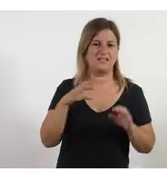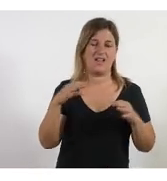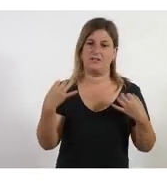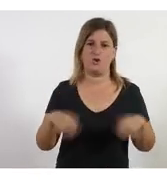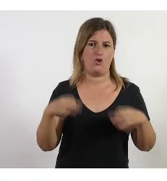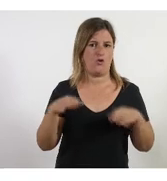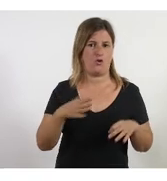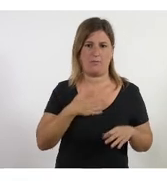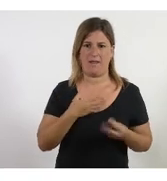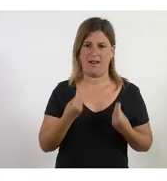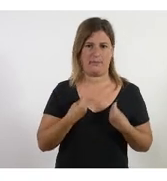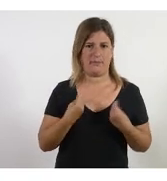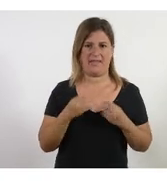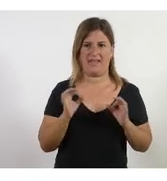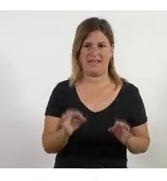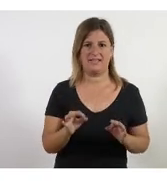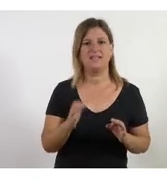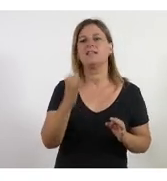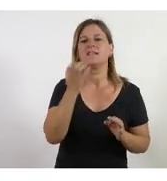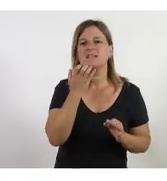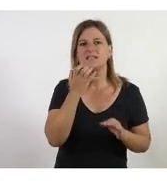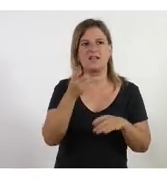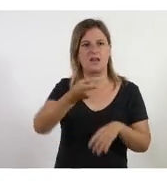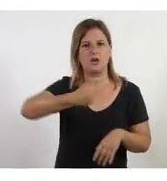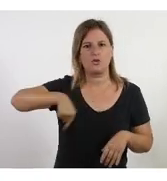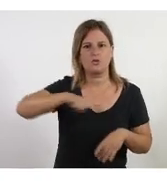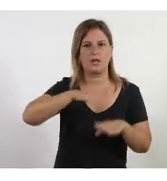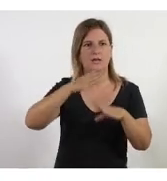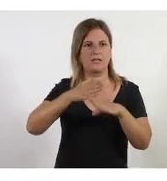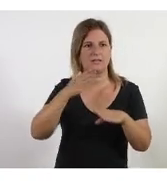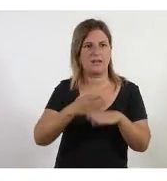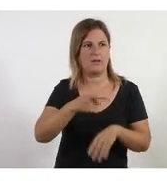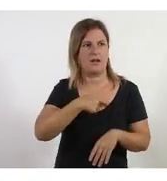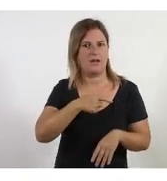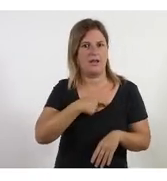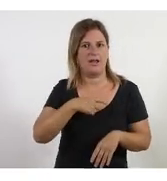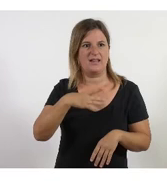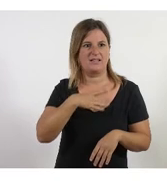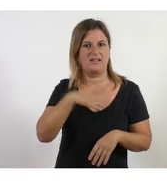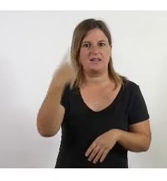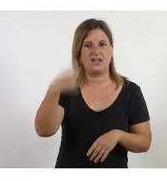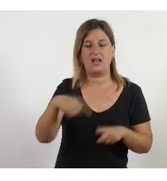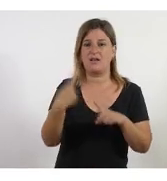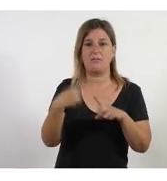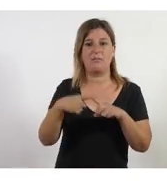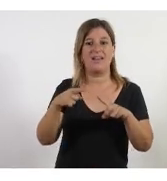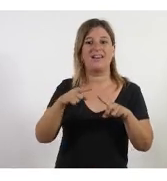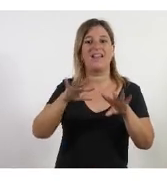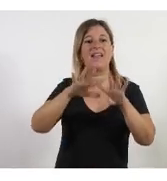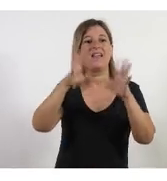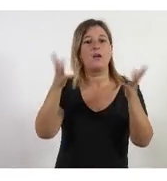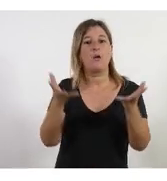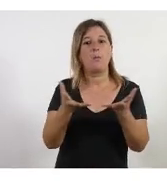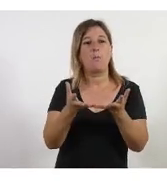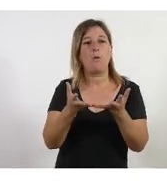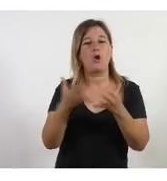vida. O sigui, nosaltres estem contínuament amb incertesa. Per què? Perquè vivim en un món impermanent. Aquesta paraula m'encanta i